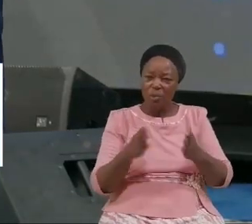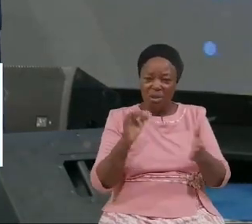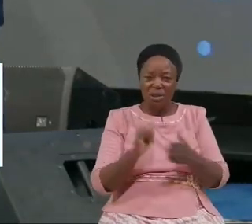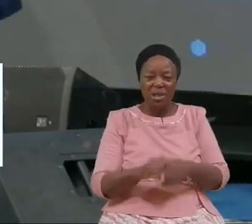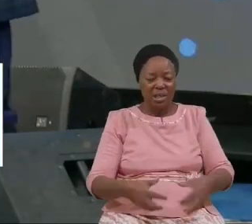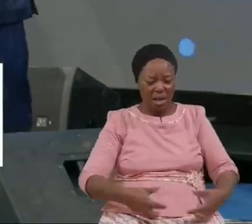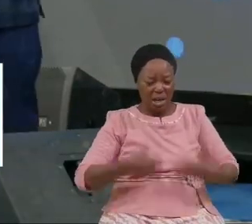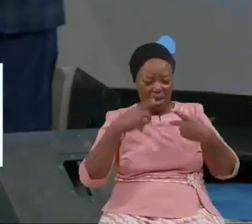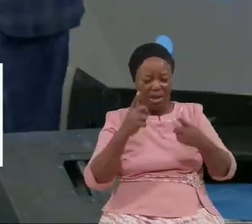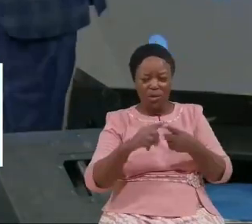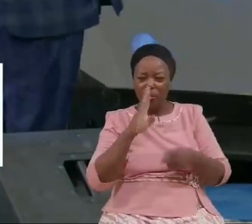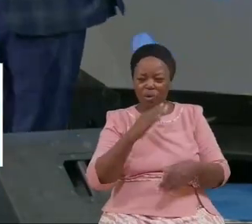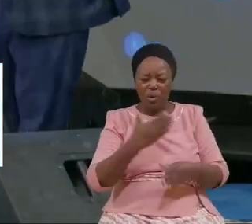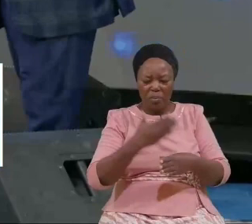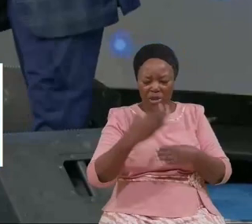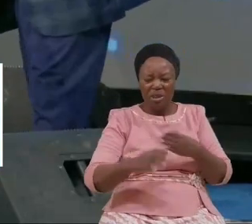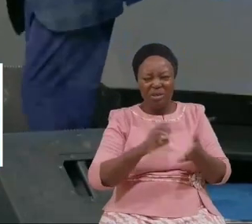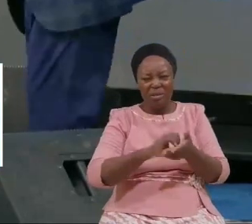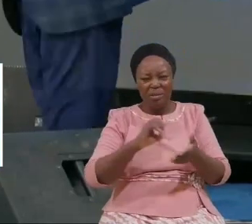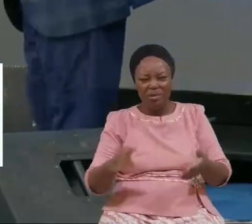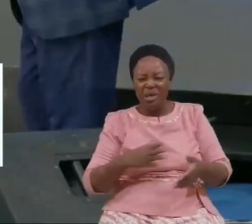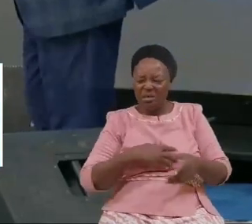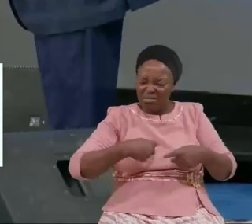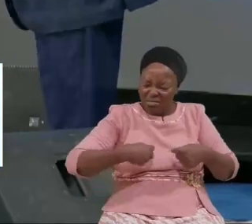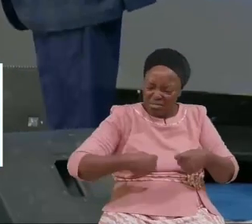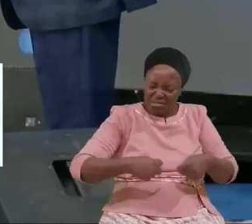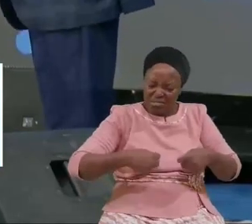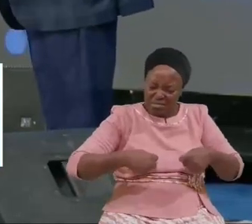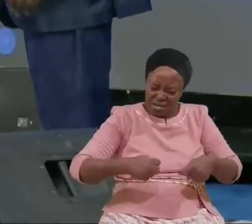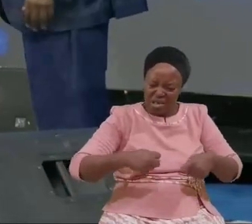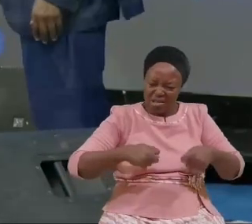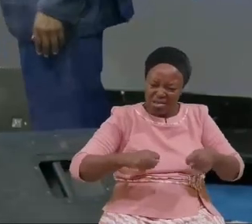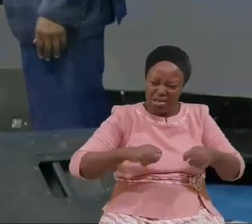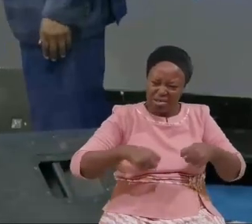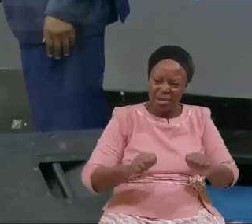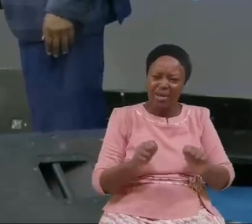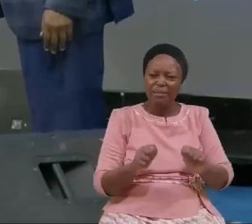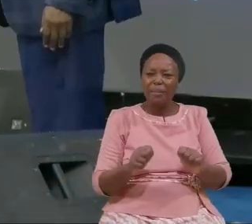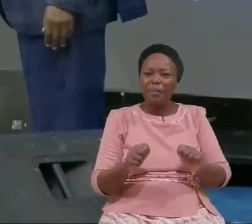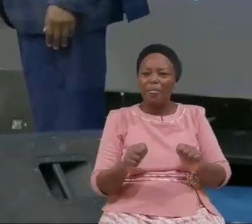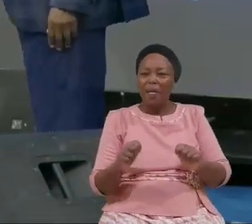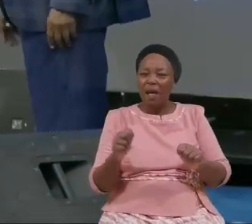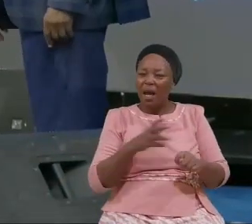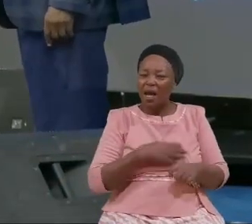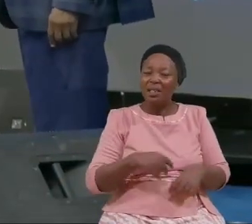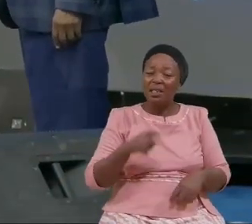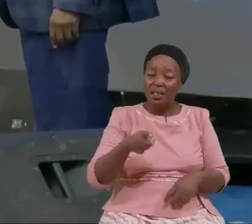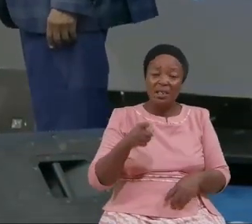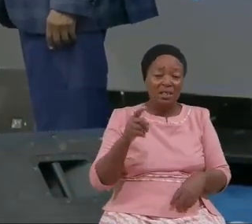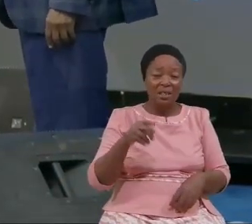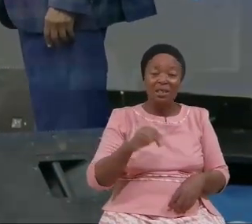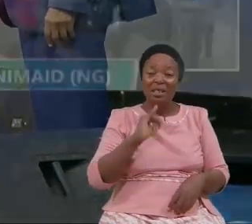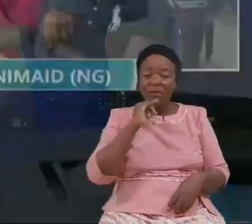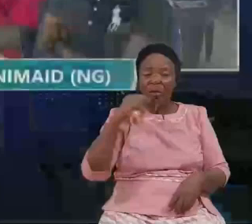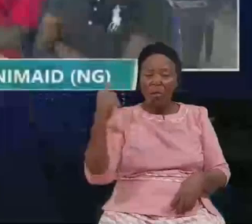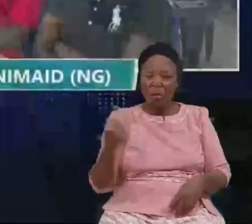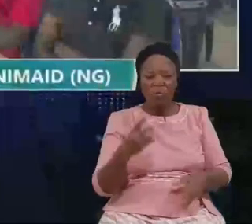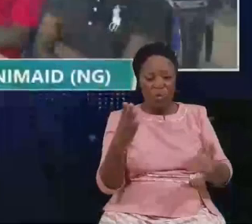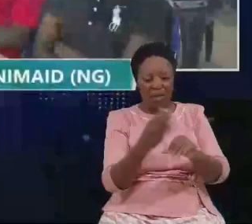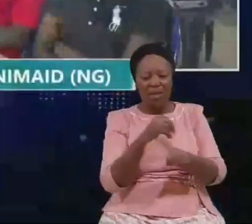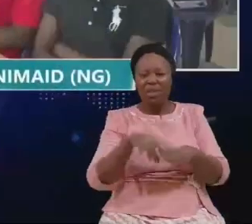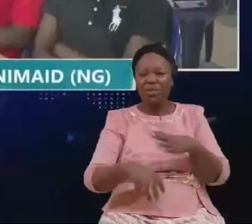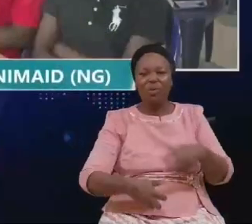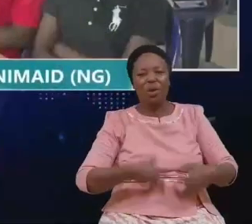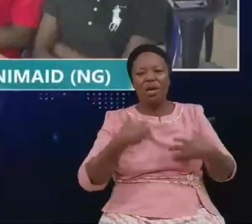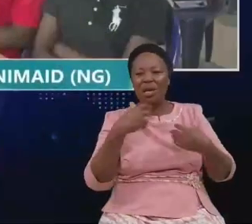soit ôté il le sait il le sait et il est toujours dans la